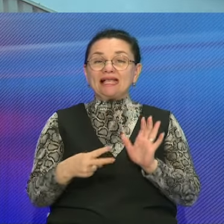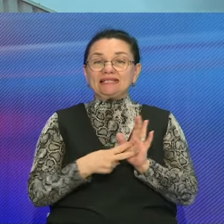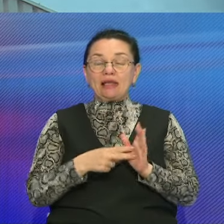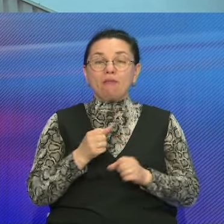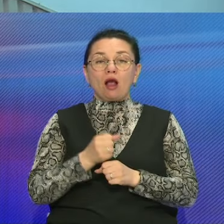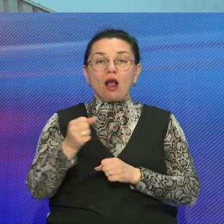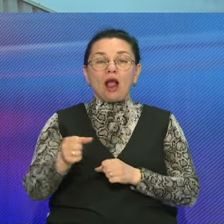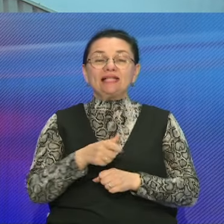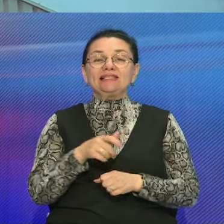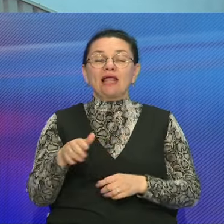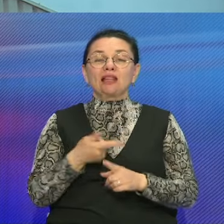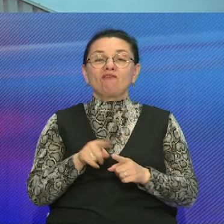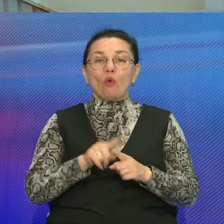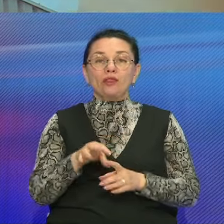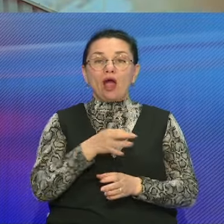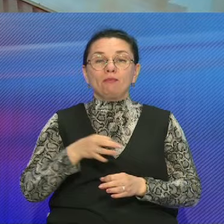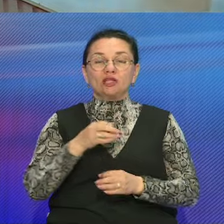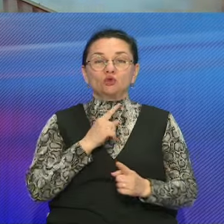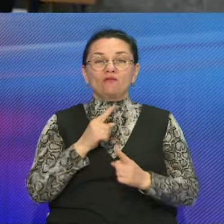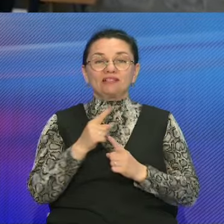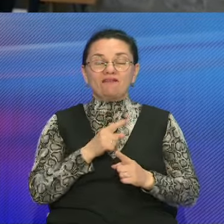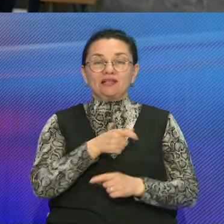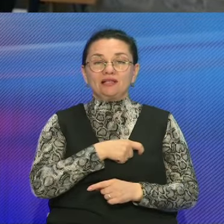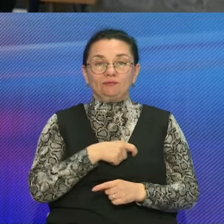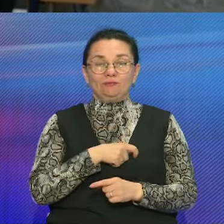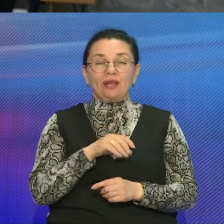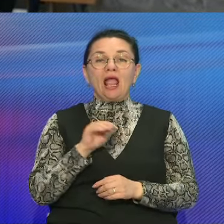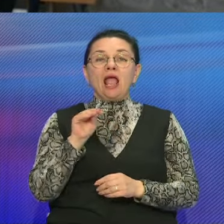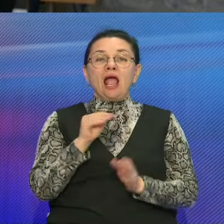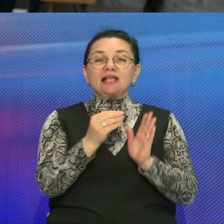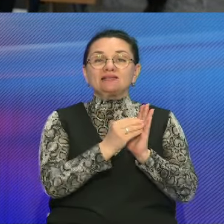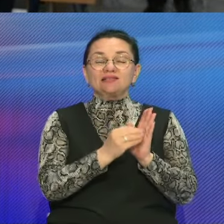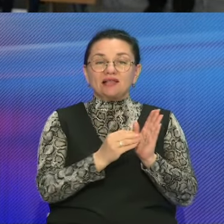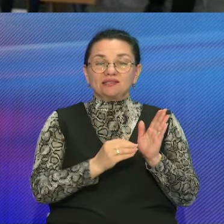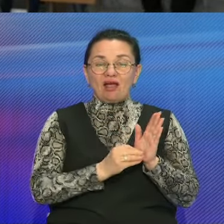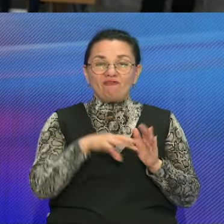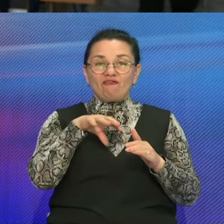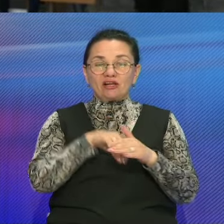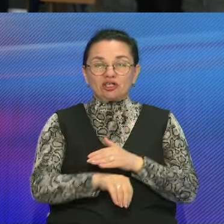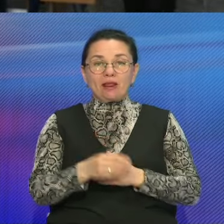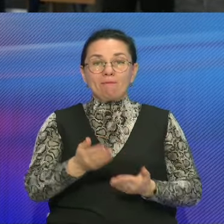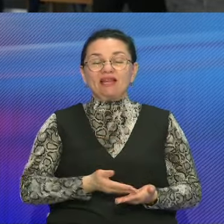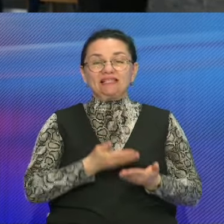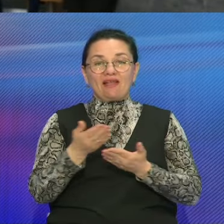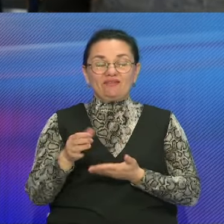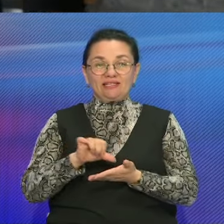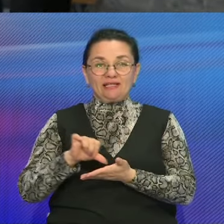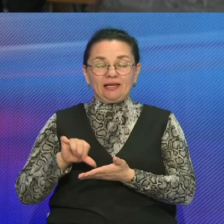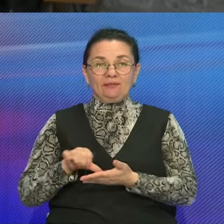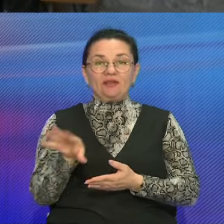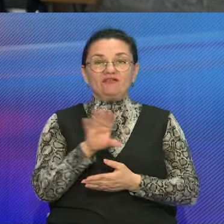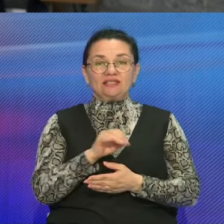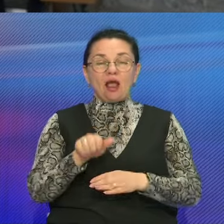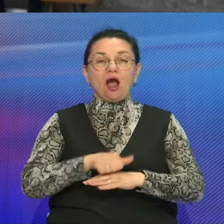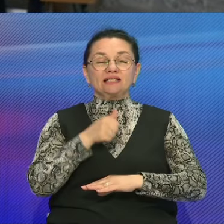от областного совета депутатов. В состав вошли представители всех основных